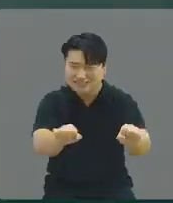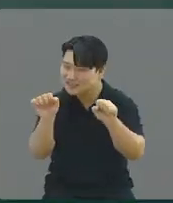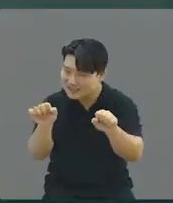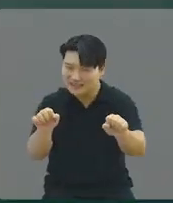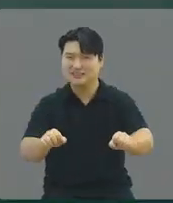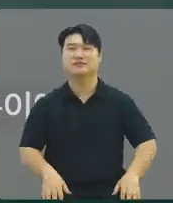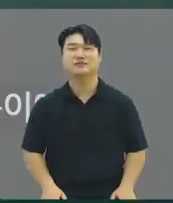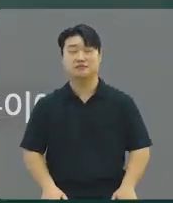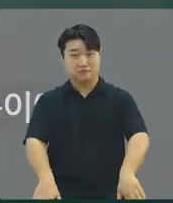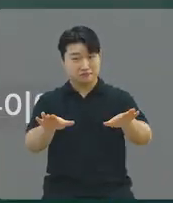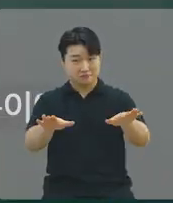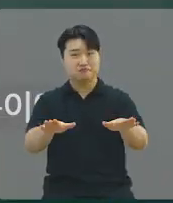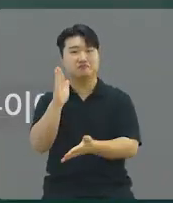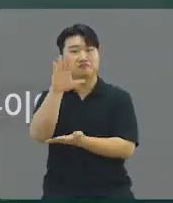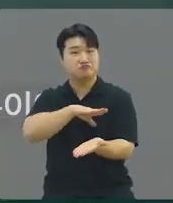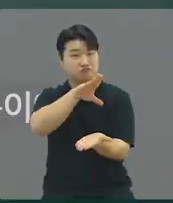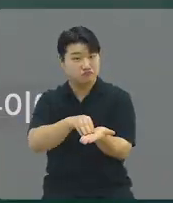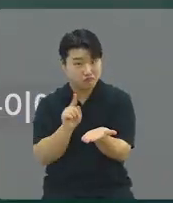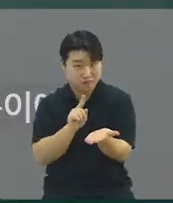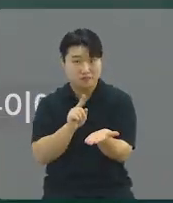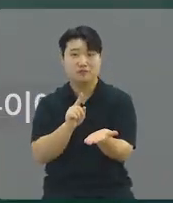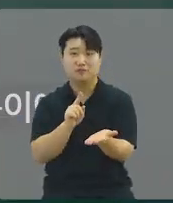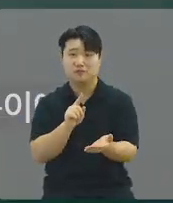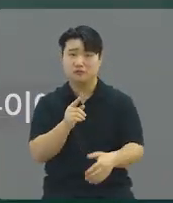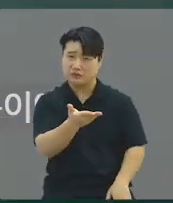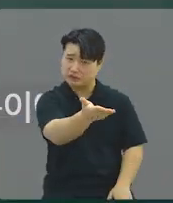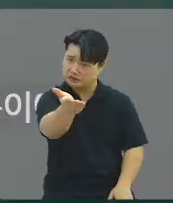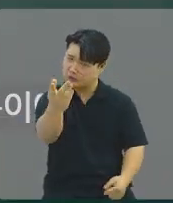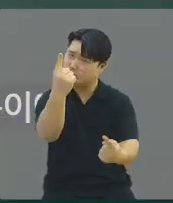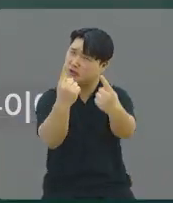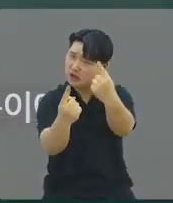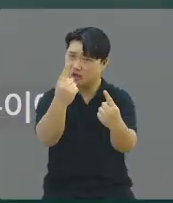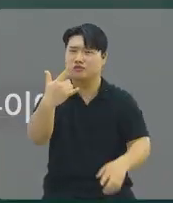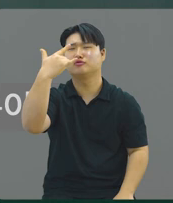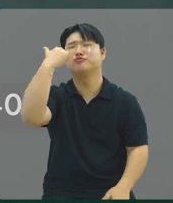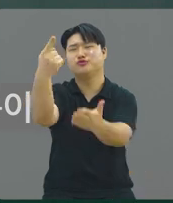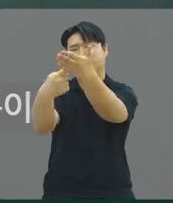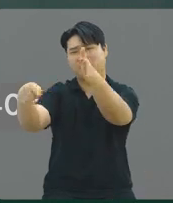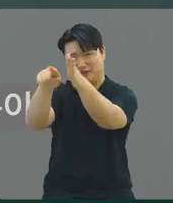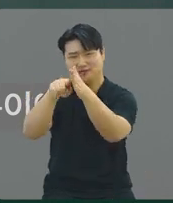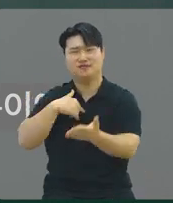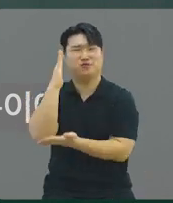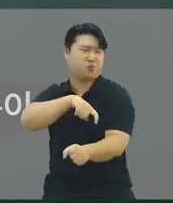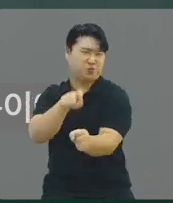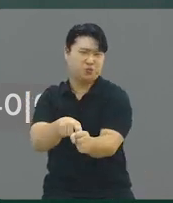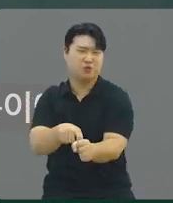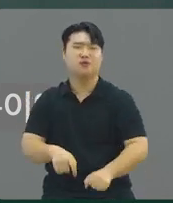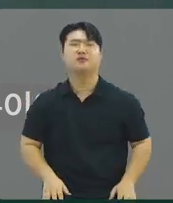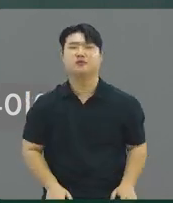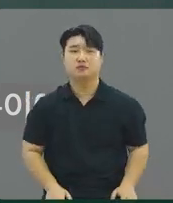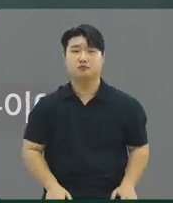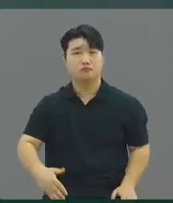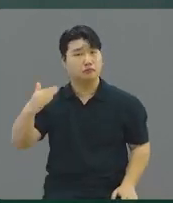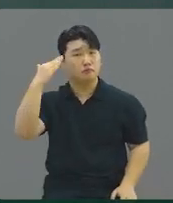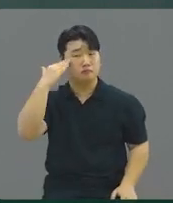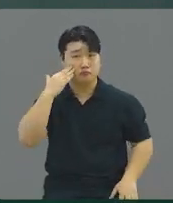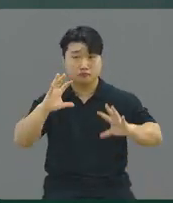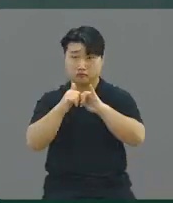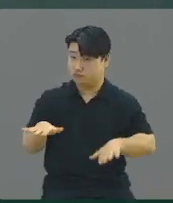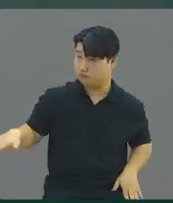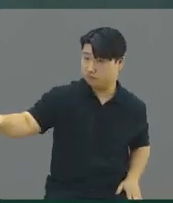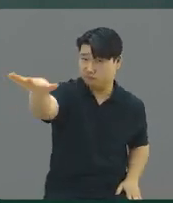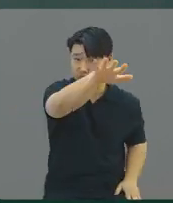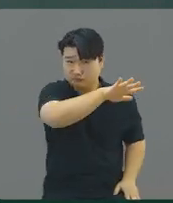안녕하세요. 안녕하세요. 사실 오늘 내용은 여러분보다 부모님 세대에 더 도움이 될 수도 있는 내용이에요.